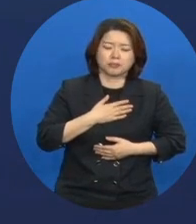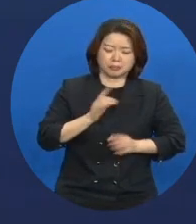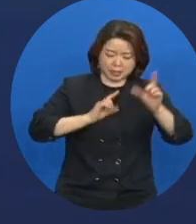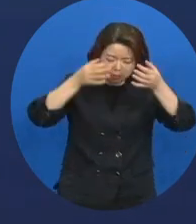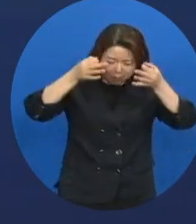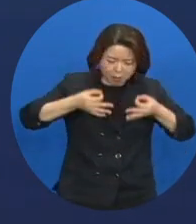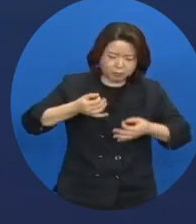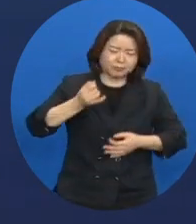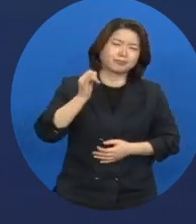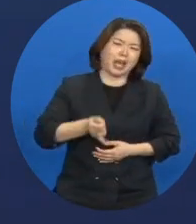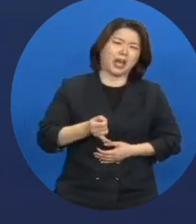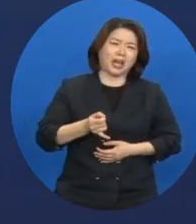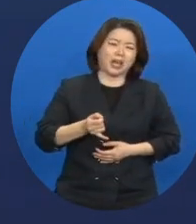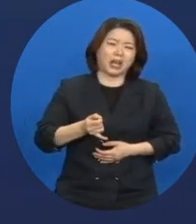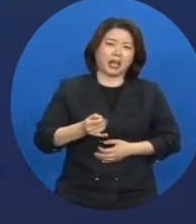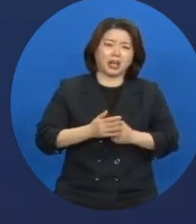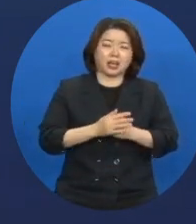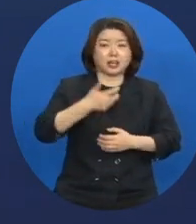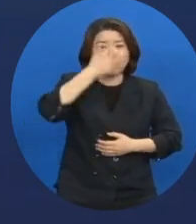사람, 요셉